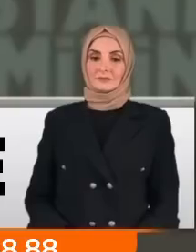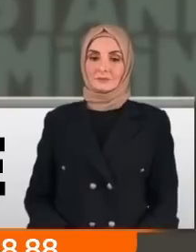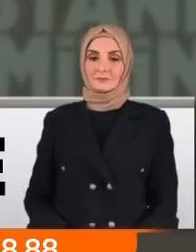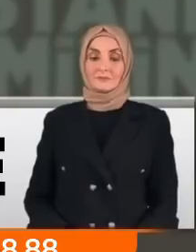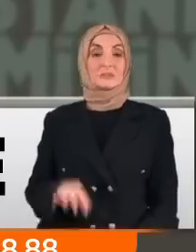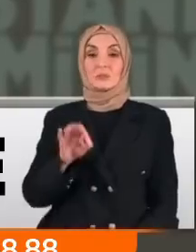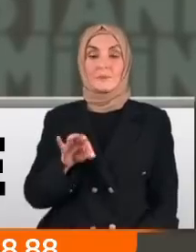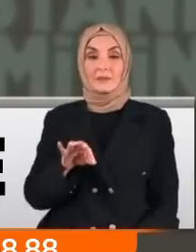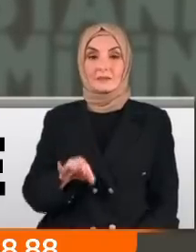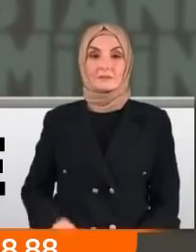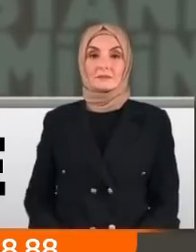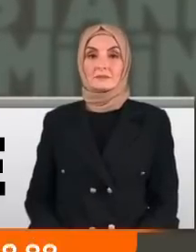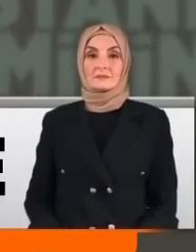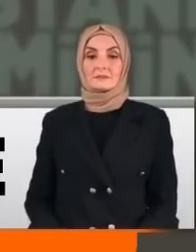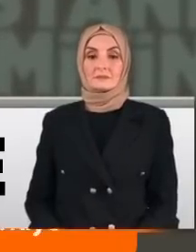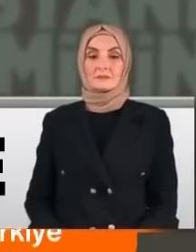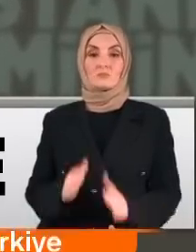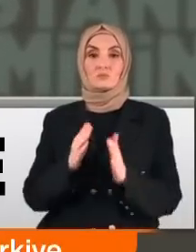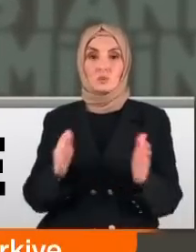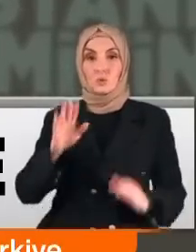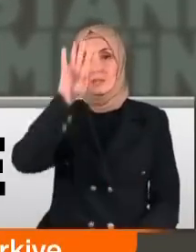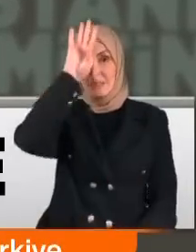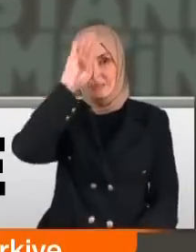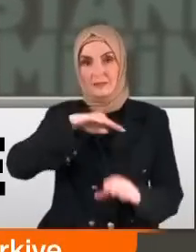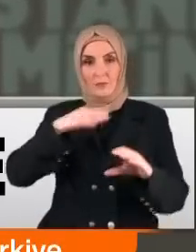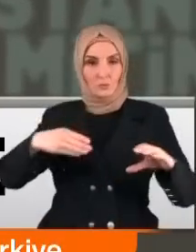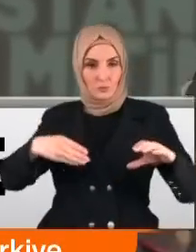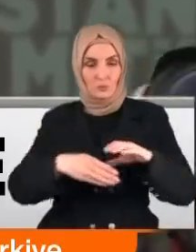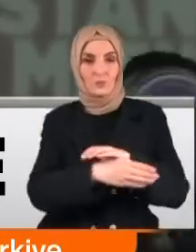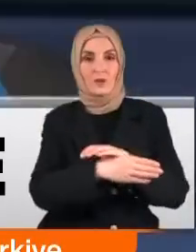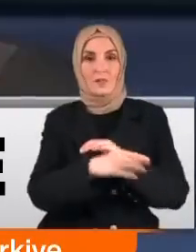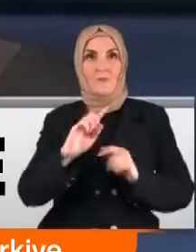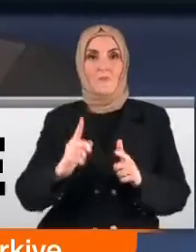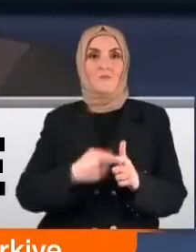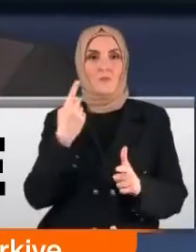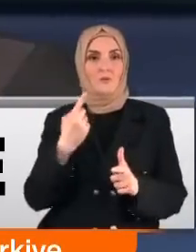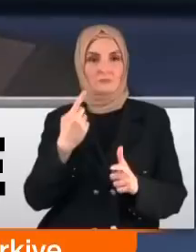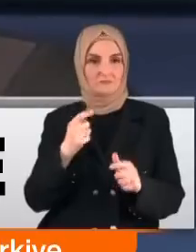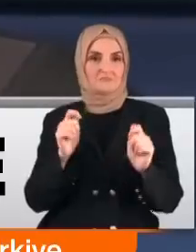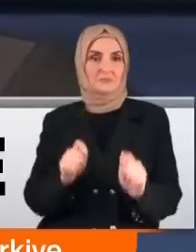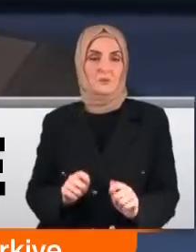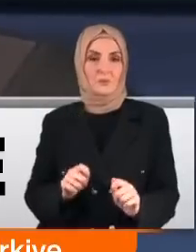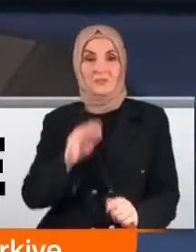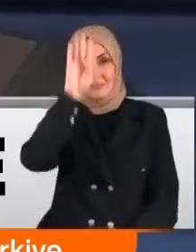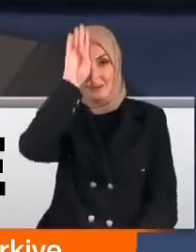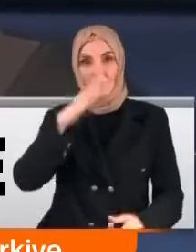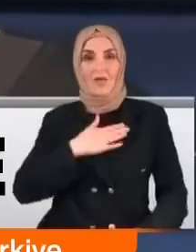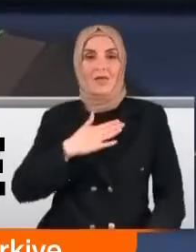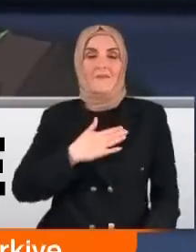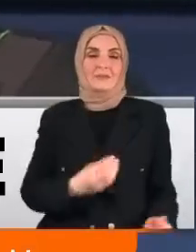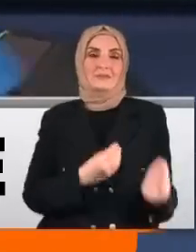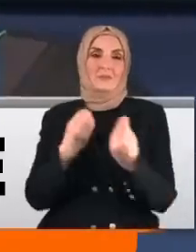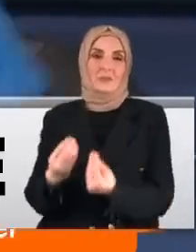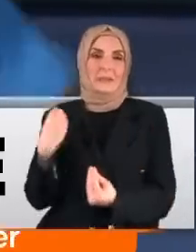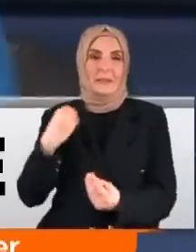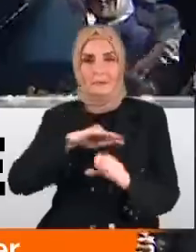Şimdi de Büyük İstanbul Tüneli projemizi hayata geçiriyoruz. İstanbul'a nefes aldıracak yeni tünel